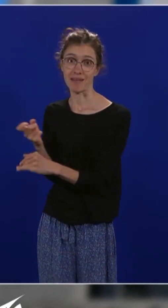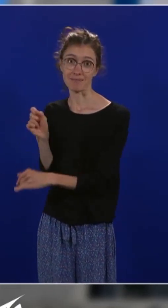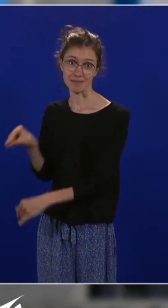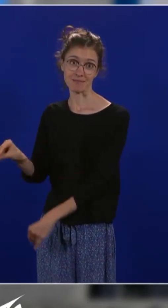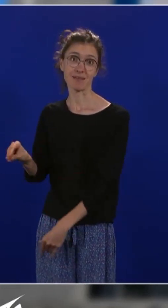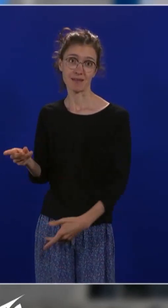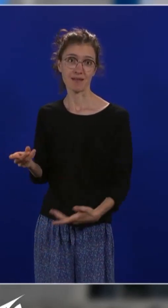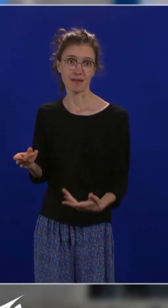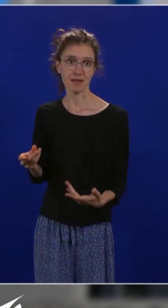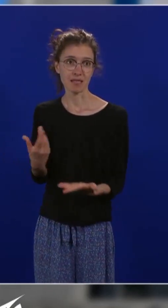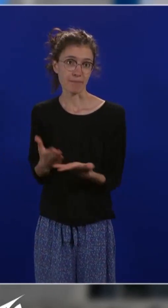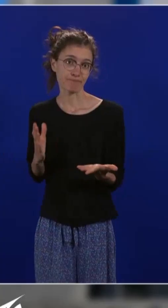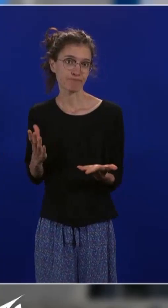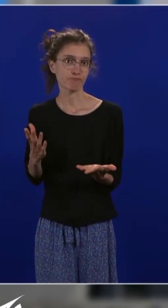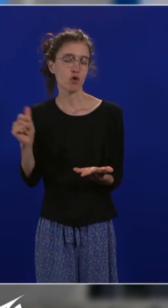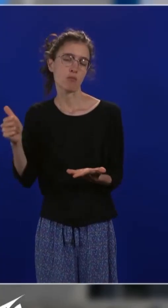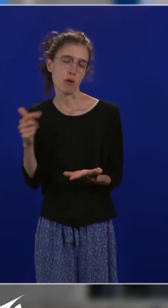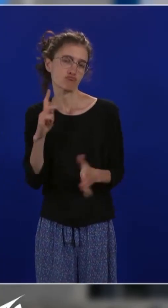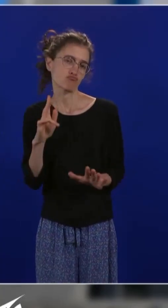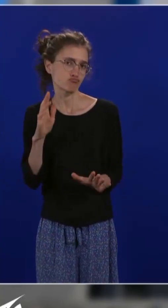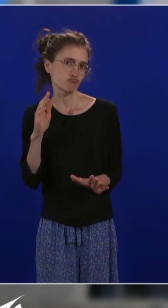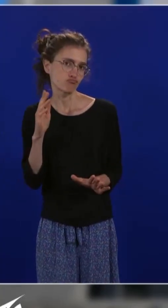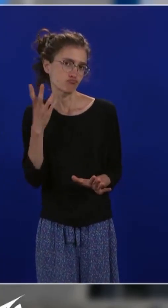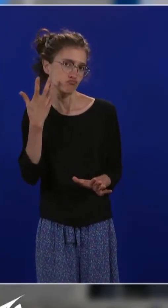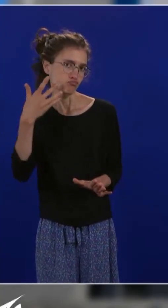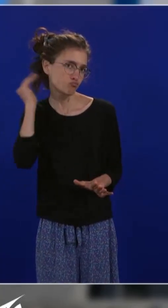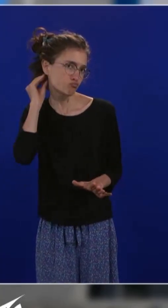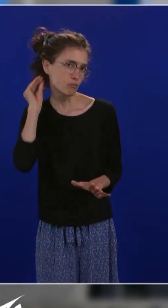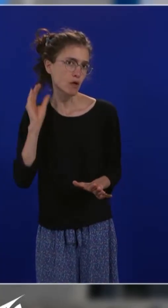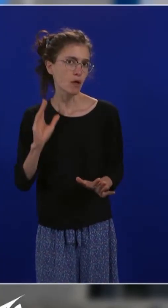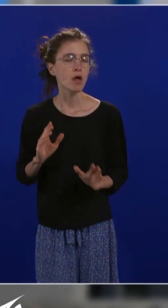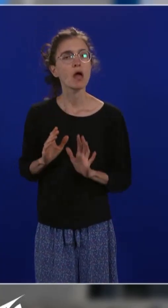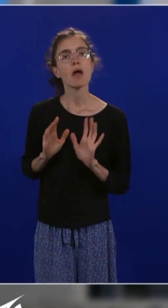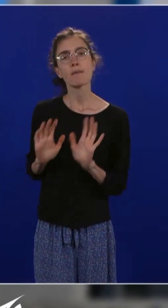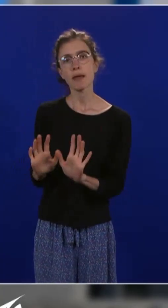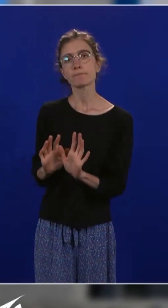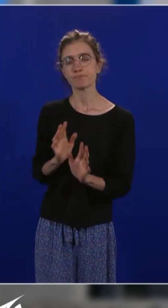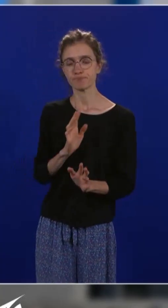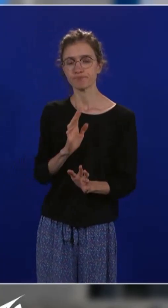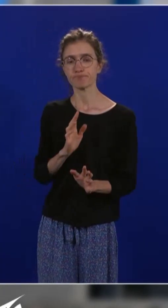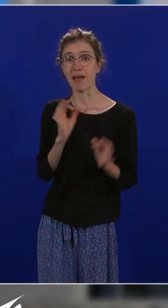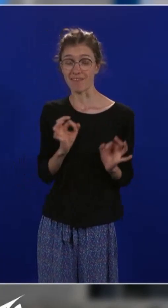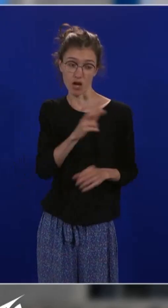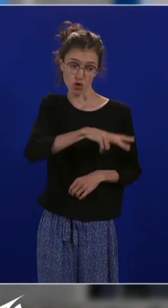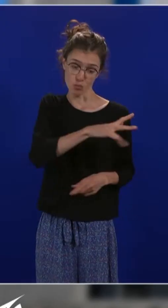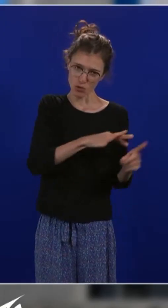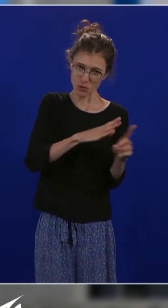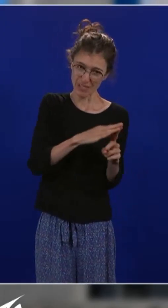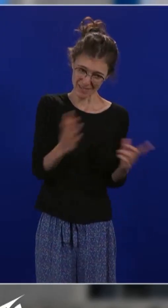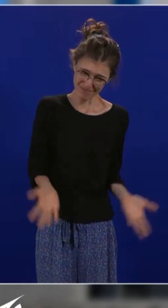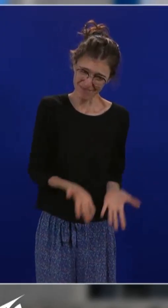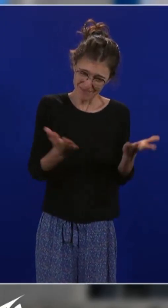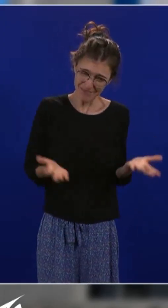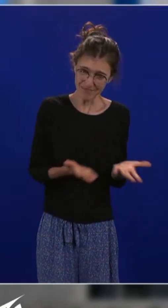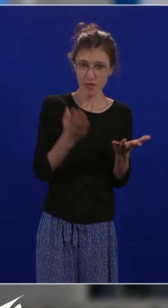prix. Plus loin sur la production des logements sociaux pour garantir un véritable droit au logement dans toutes les